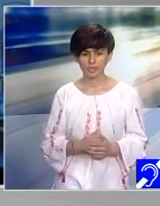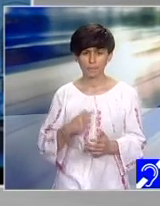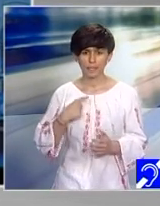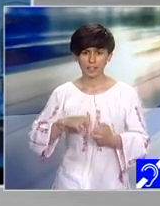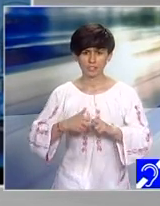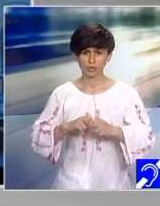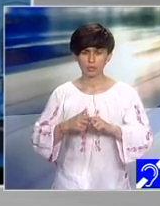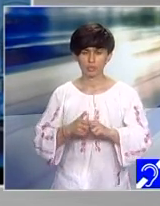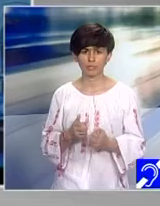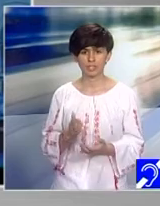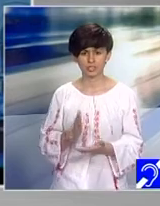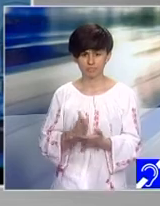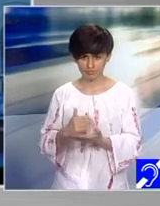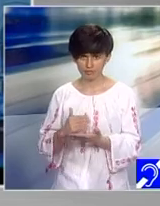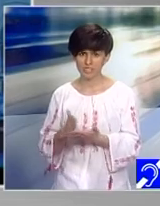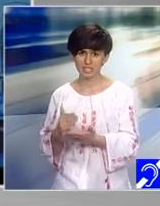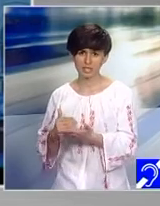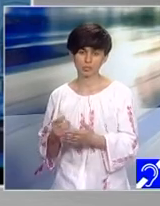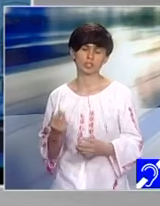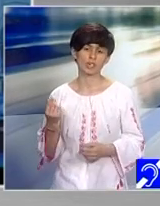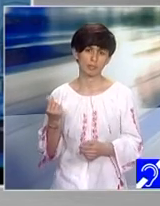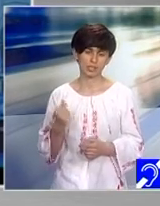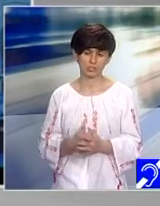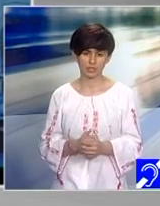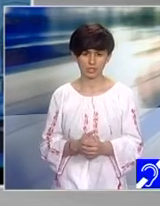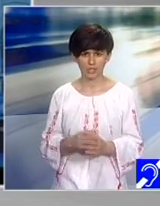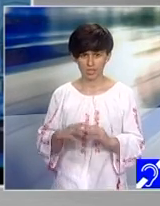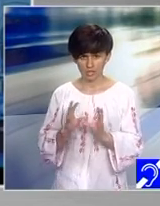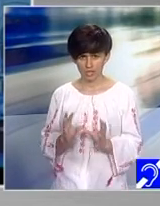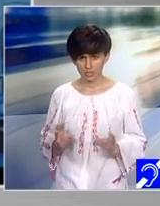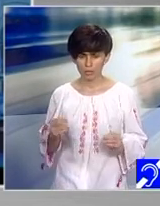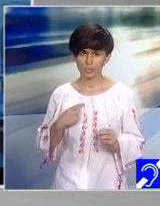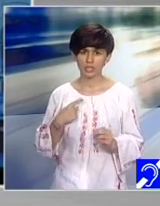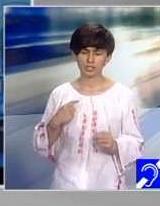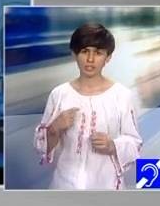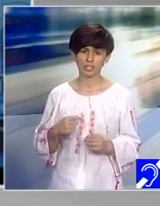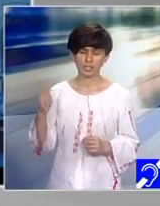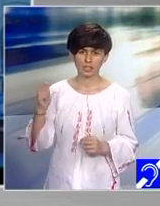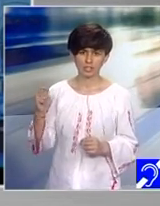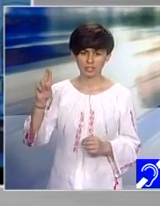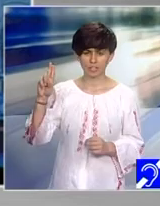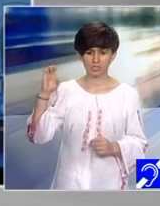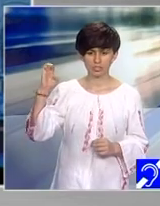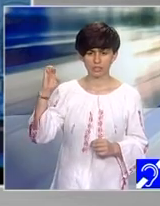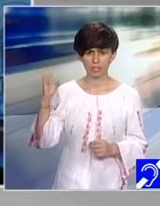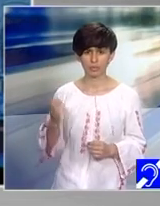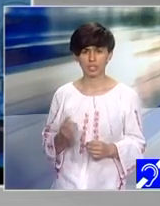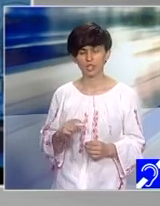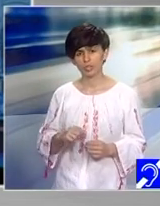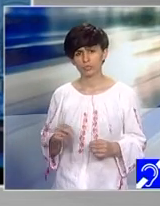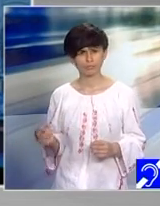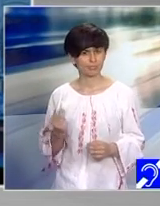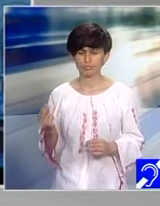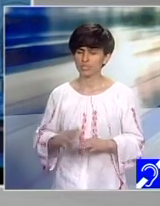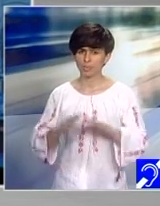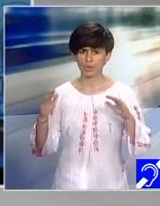fi așa de puțini. România este țara din UE cu cea mai inegală alocare a veniturilor. Deci